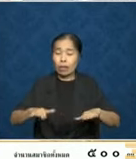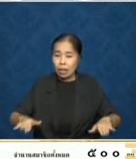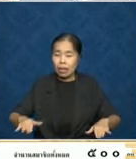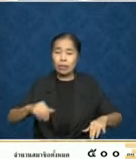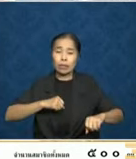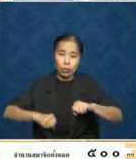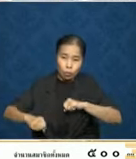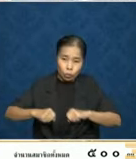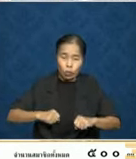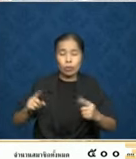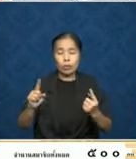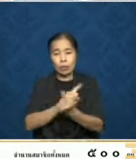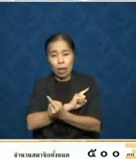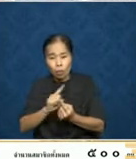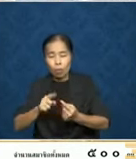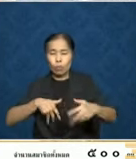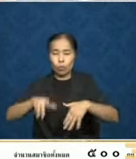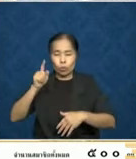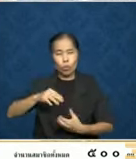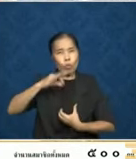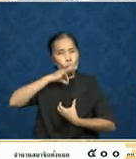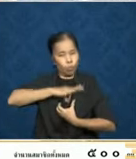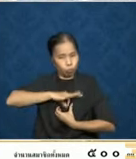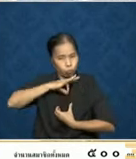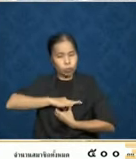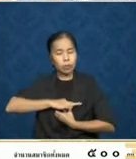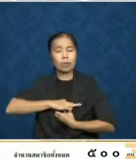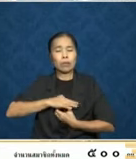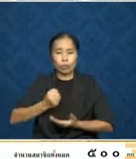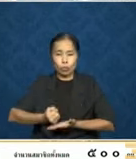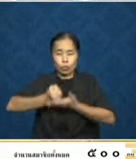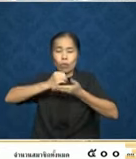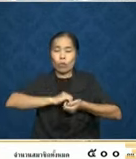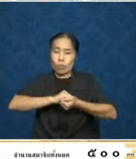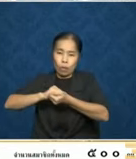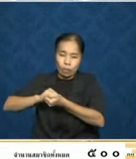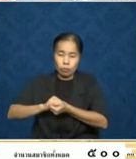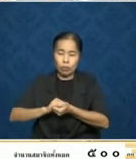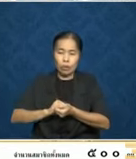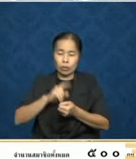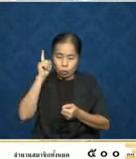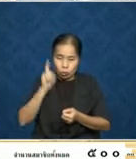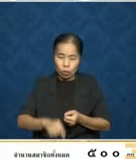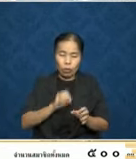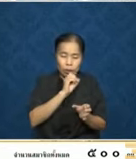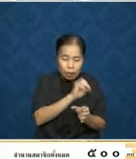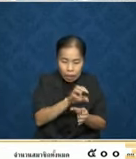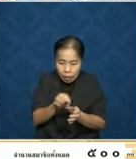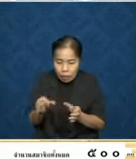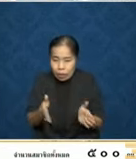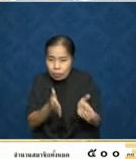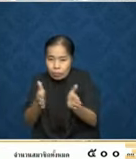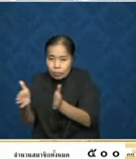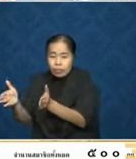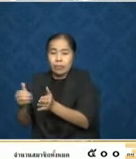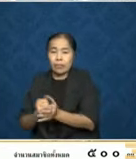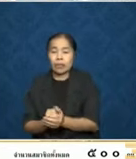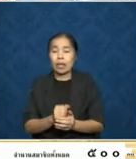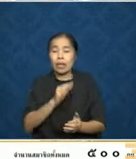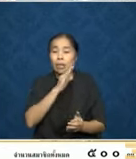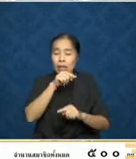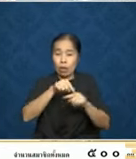ให้สังคมชุมชนนี้ได้ตระหนักแล้วก็ช่วยกันแก้ปัญหาเพื่อจะลดขยะขึ้นมาได้เขาบอกว่าขยะจริงๆเนี่ย 100% เนี่ยถ้